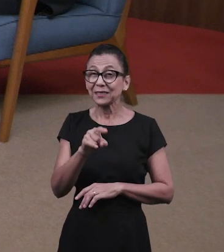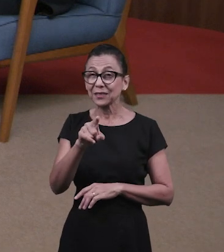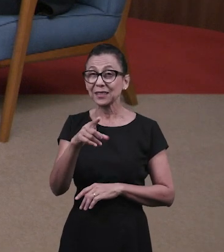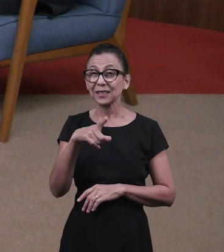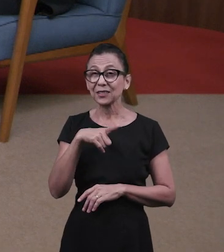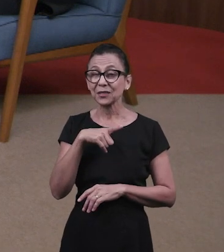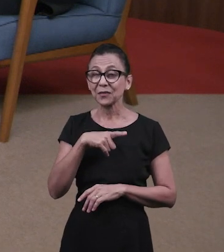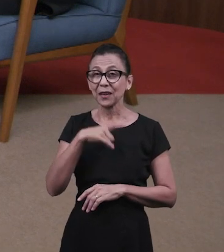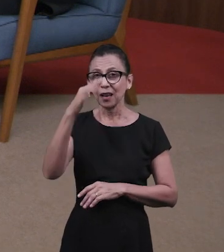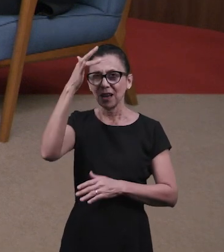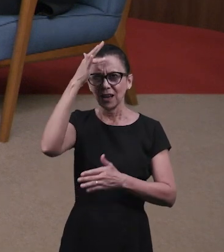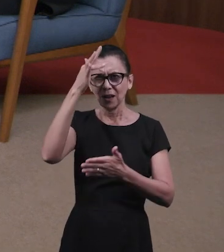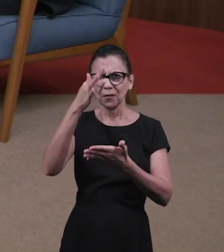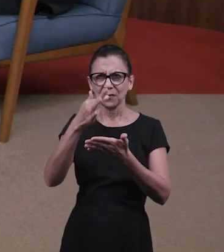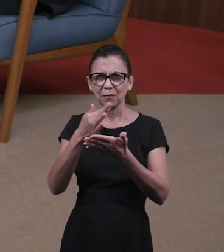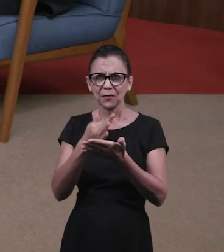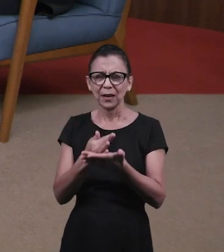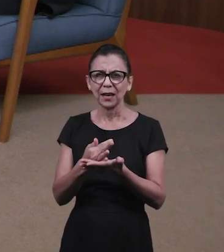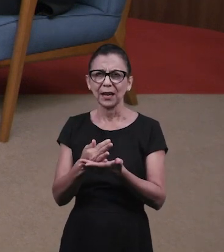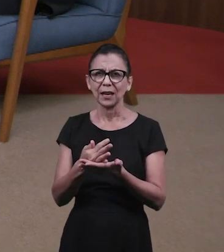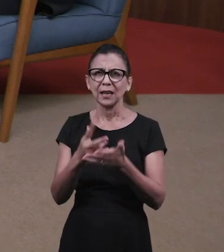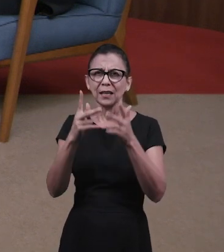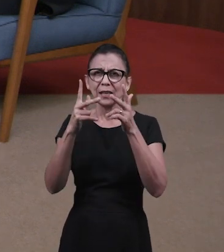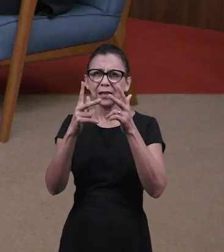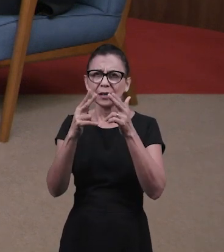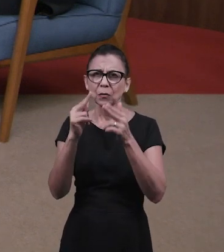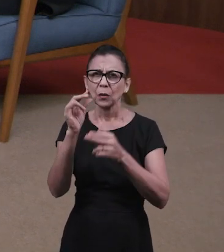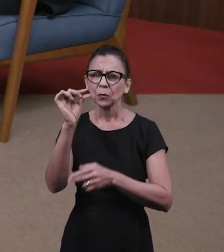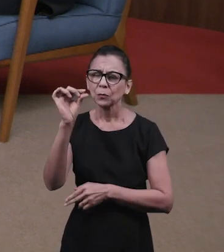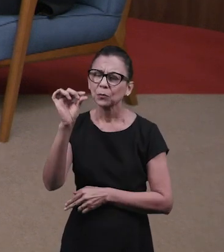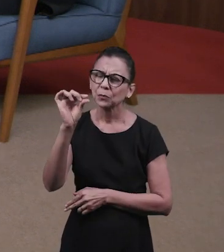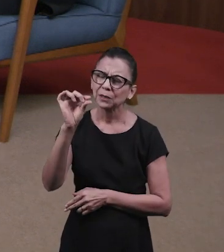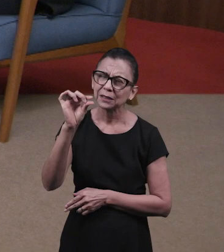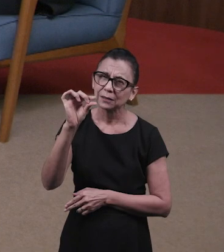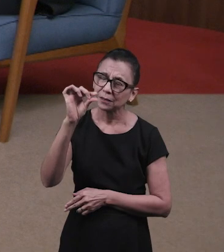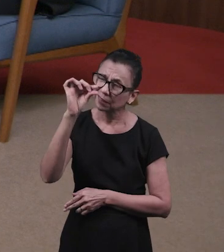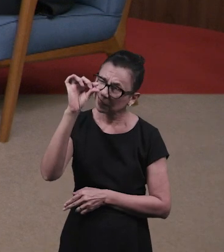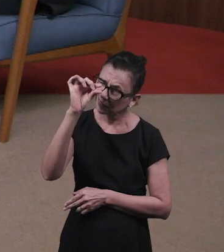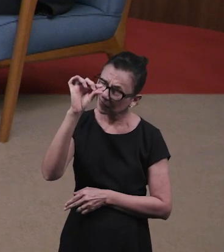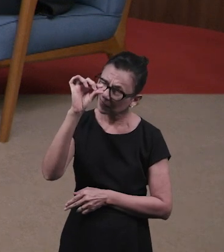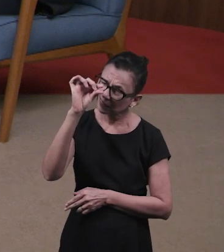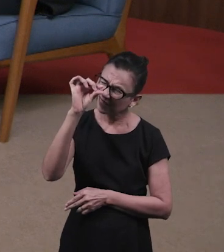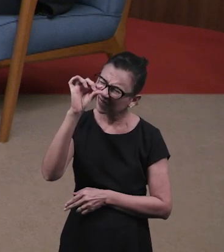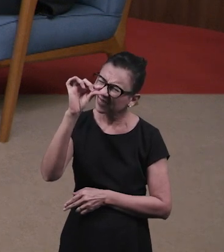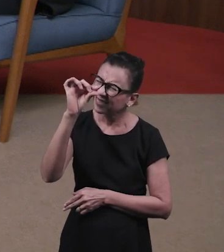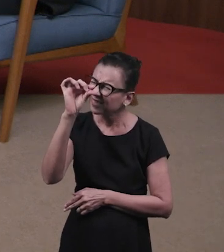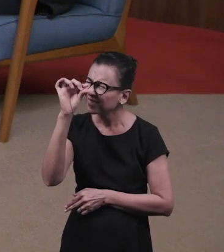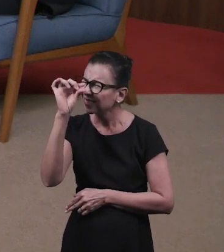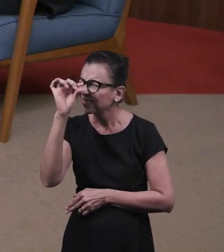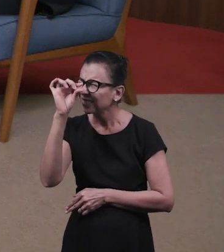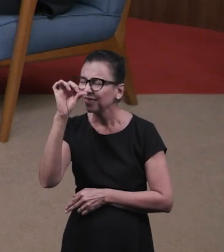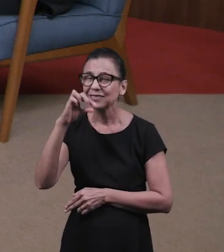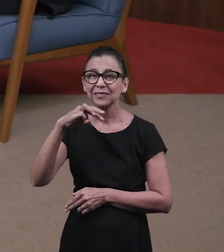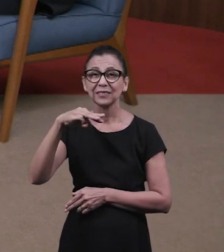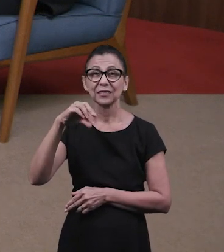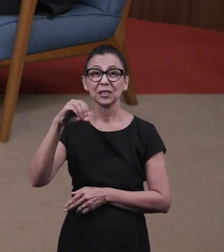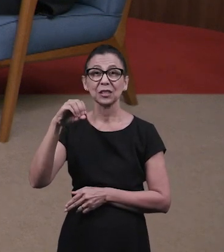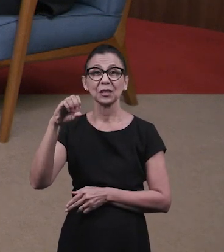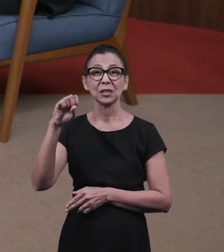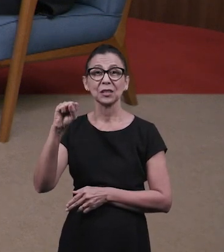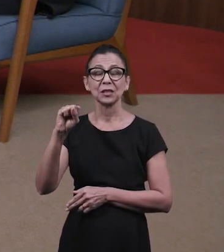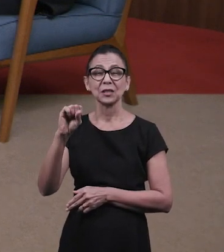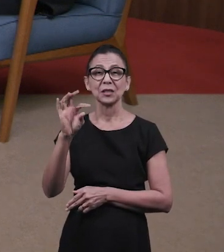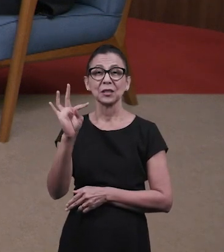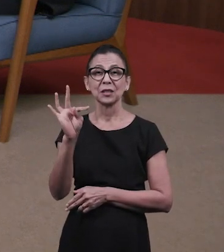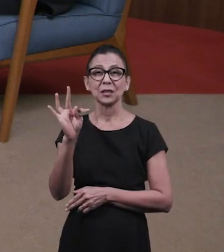sénévé, donc à travers là, on arrive à des choses grandioses, ce sont des aspects, les aspects